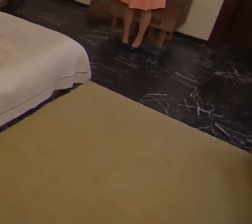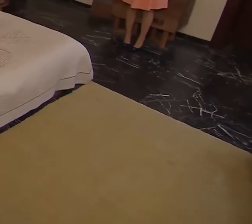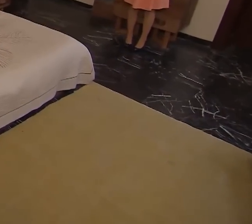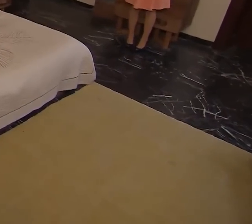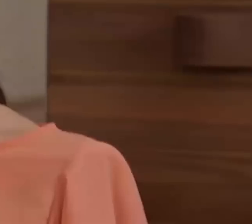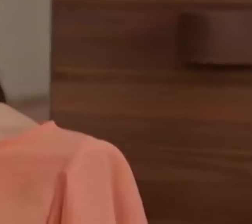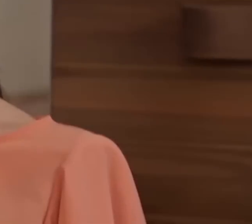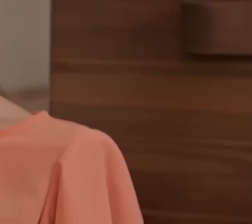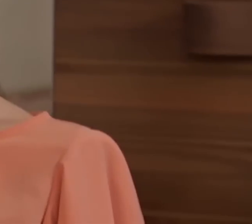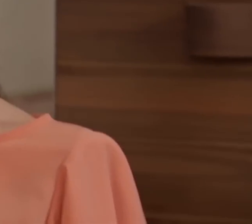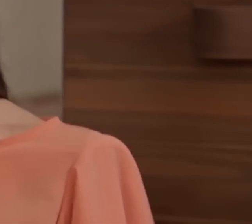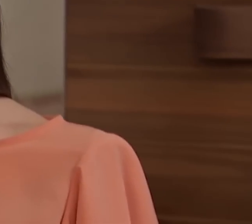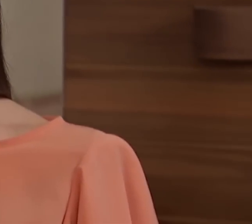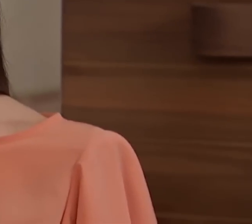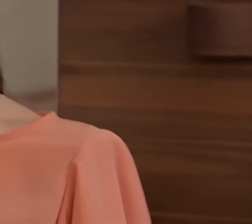tarafına ilerledi.